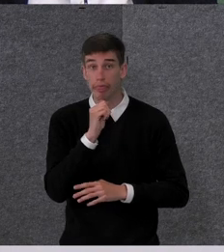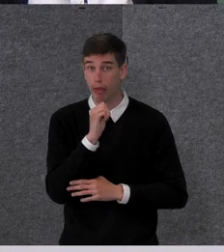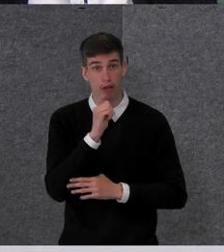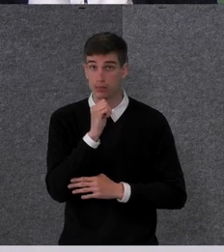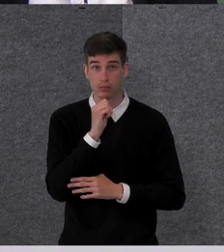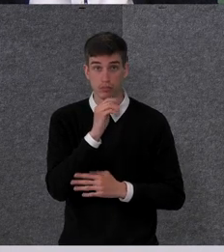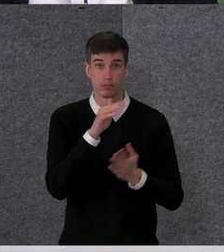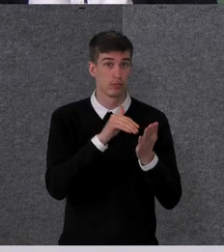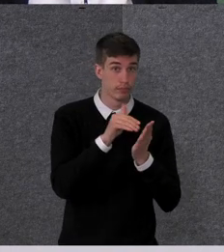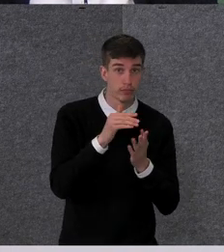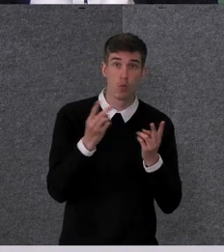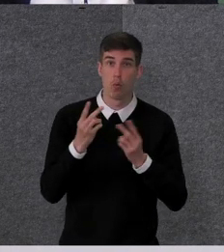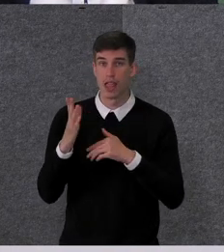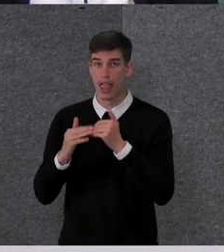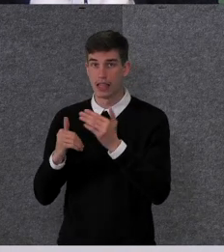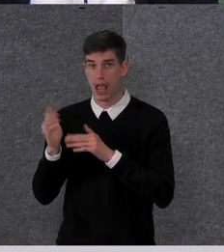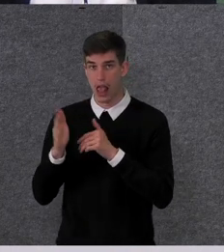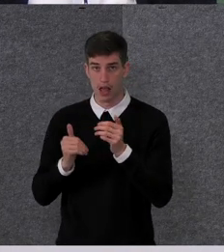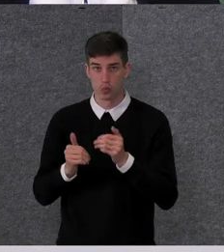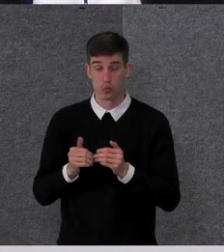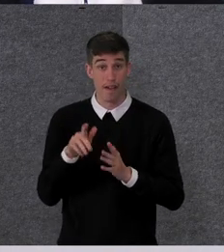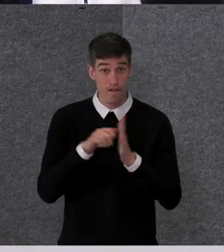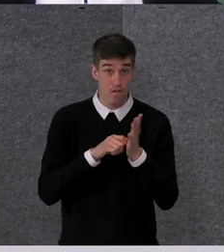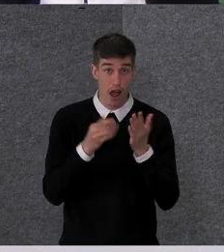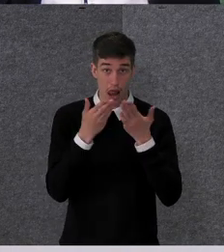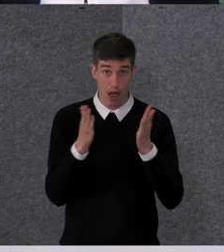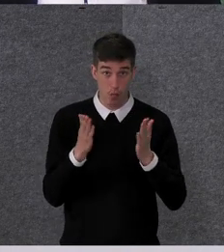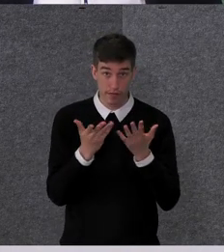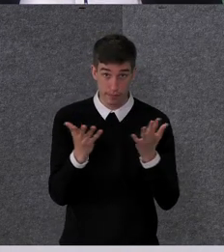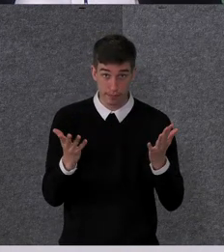abzustimmen oder mit Enthaltung. Der Wahlgang ist eröffnet.